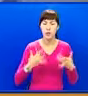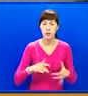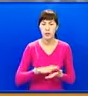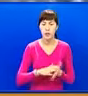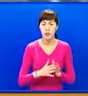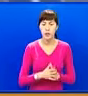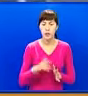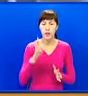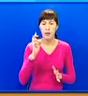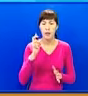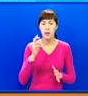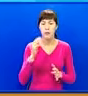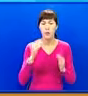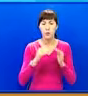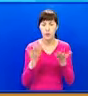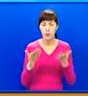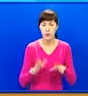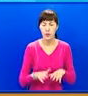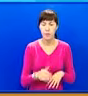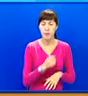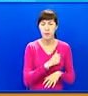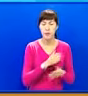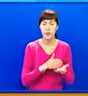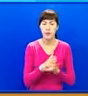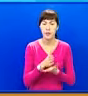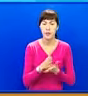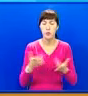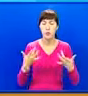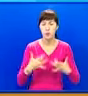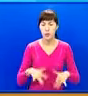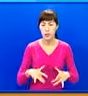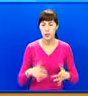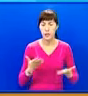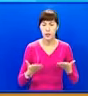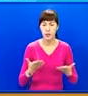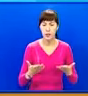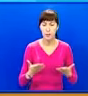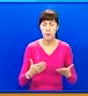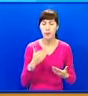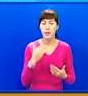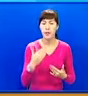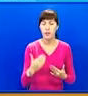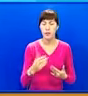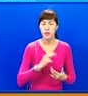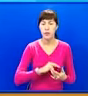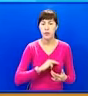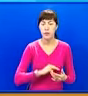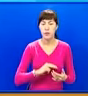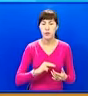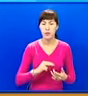да ұпайы түгел болады. Егер мысалы әскери қызметшілер жұмыстан шығып кетсе, онда сол жұмыстан